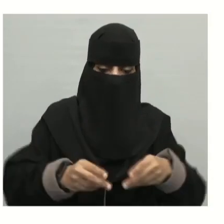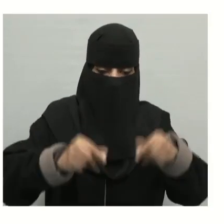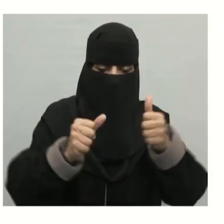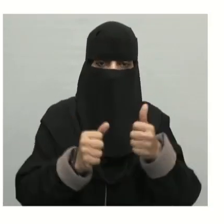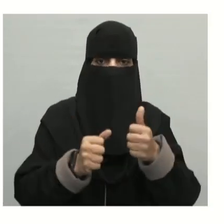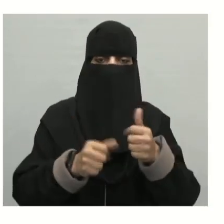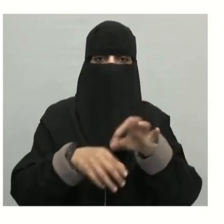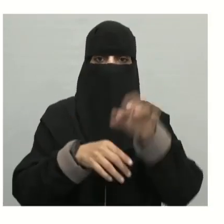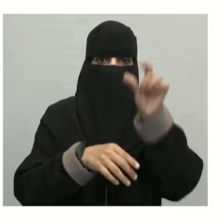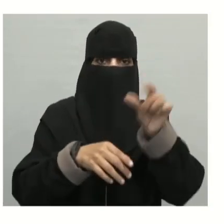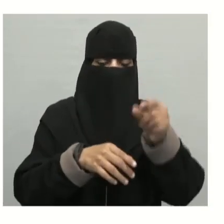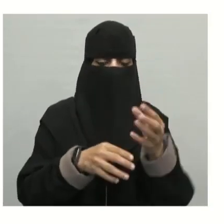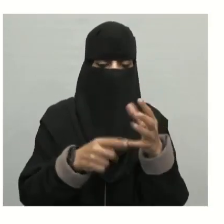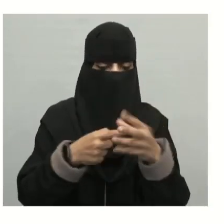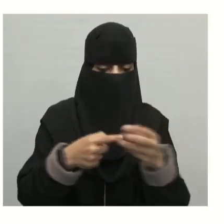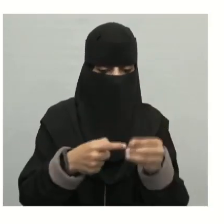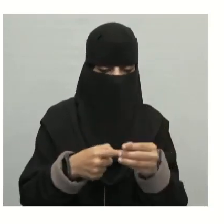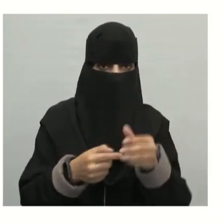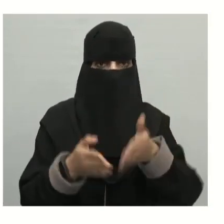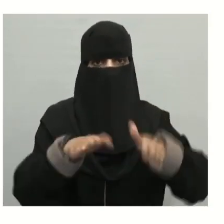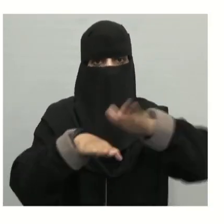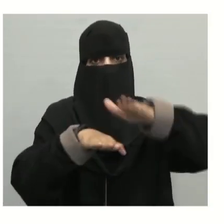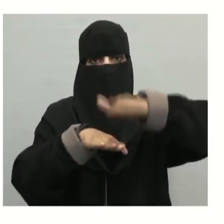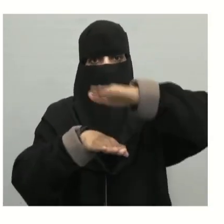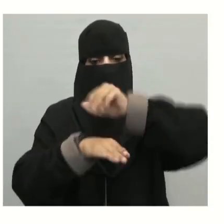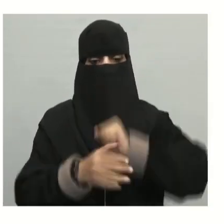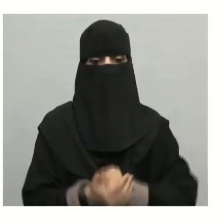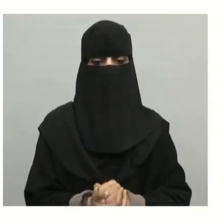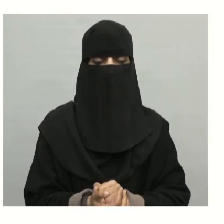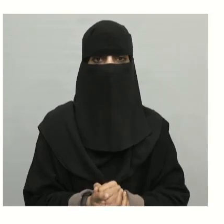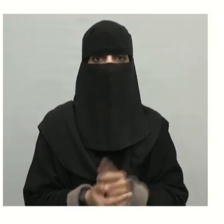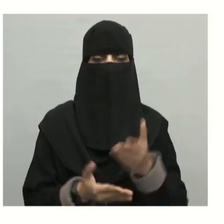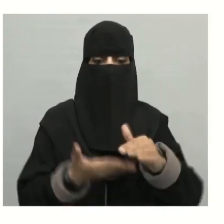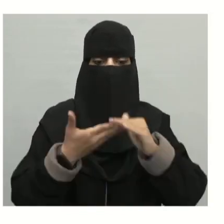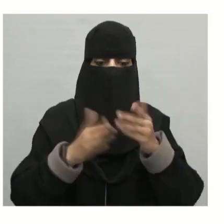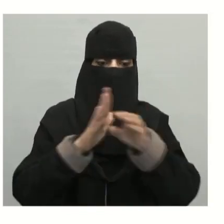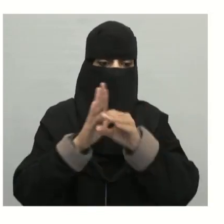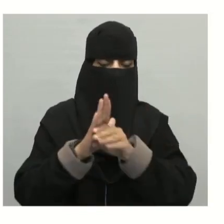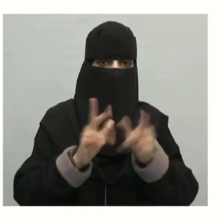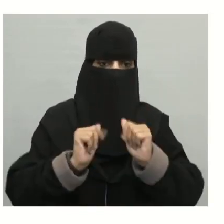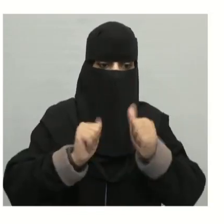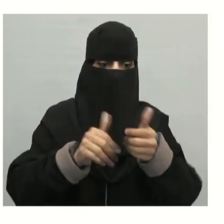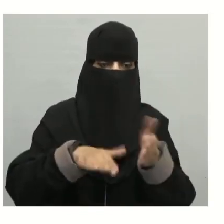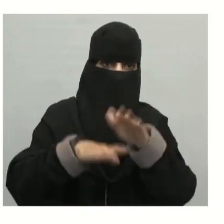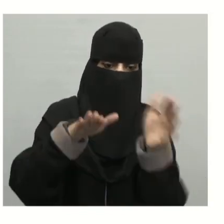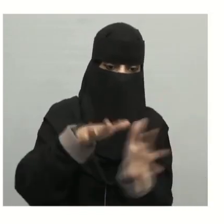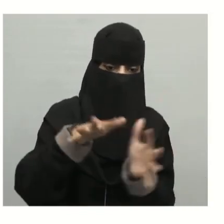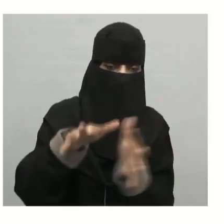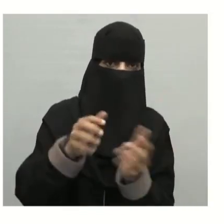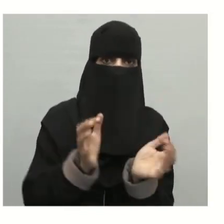وبقايا الكائنات الحيه على شكل طبقات ما هي العوامل التي ساهمت في حمل الرسوبيات